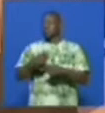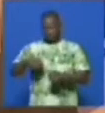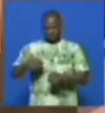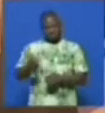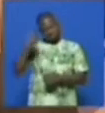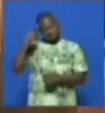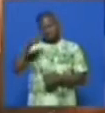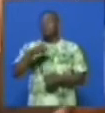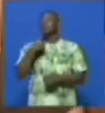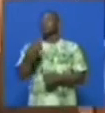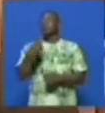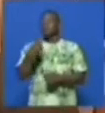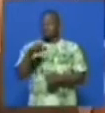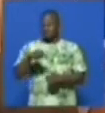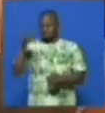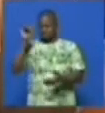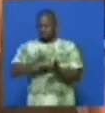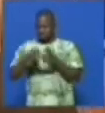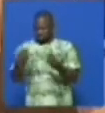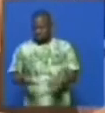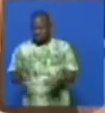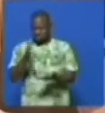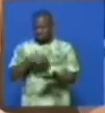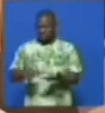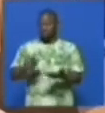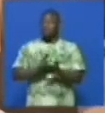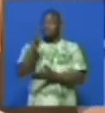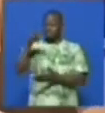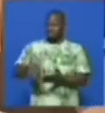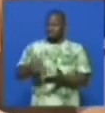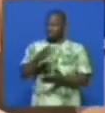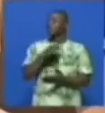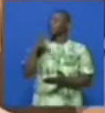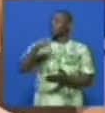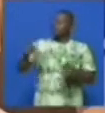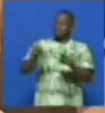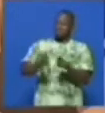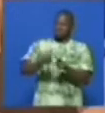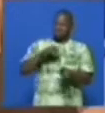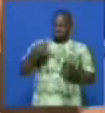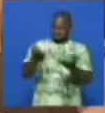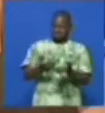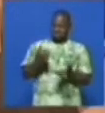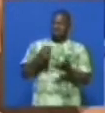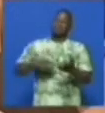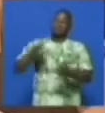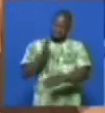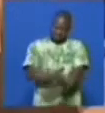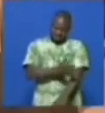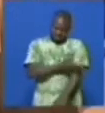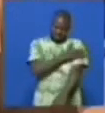cela à l'Université Aube Nouvelle et leur dire également notre volonté d'améliorer, de